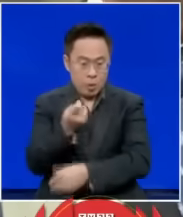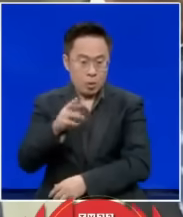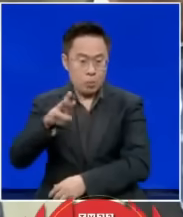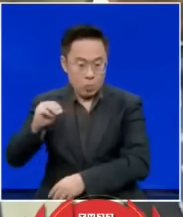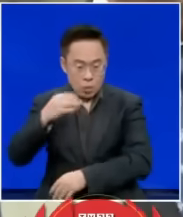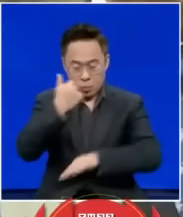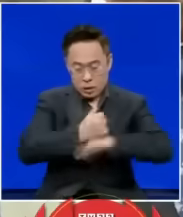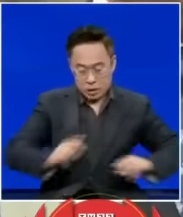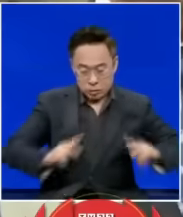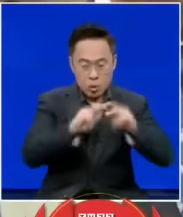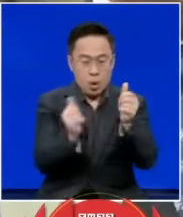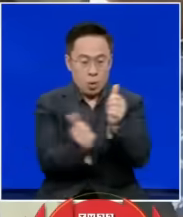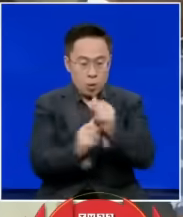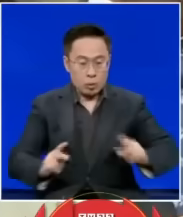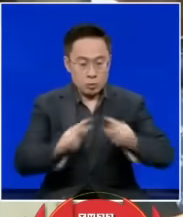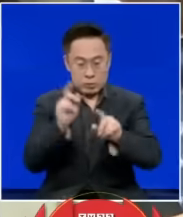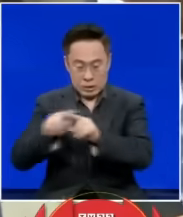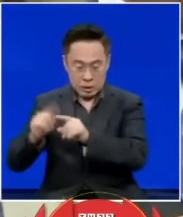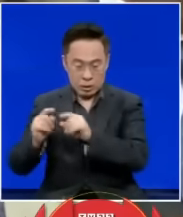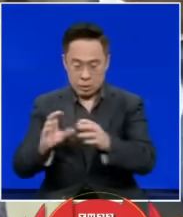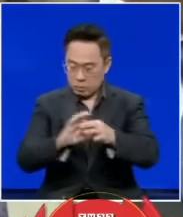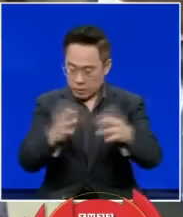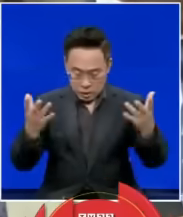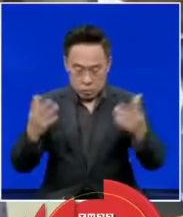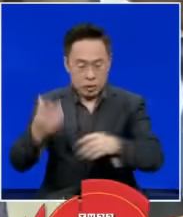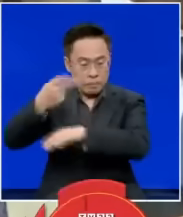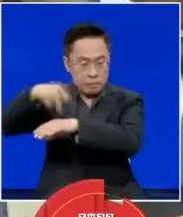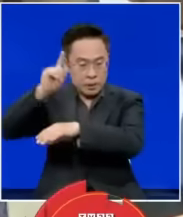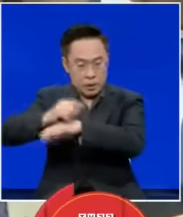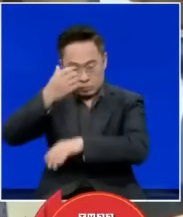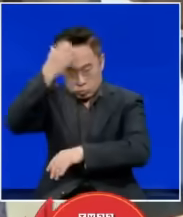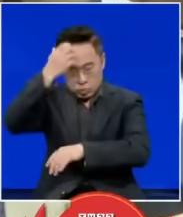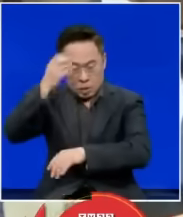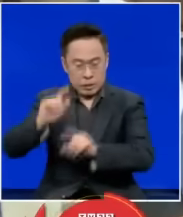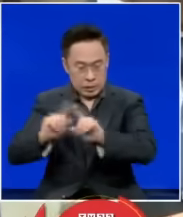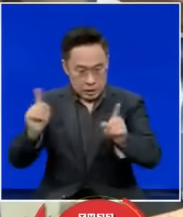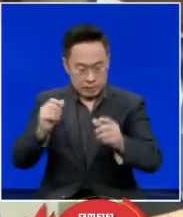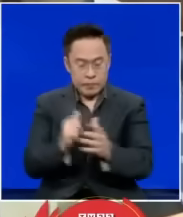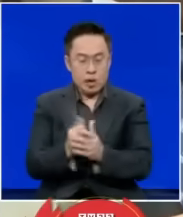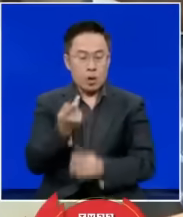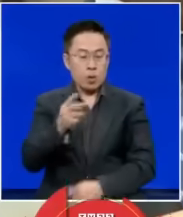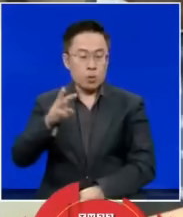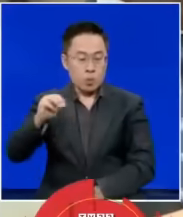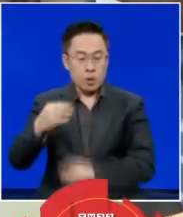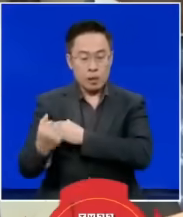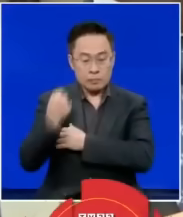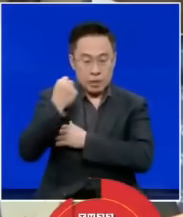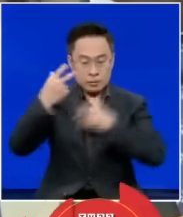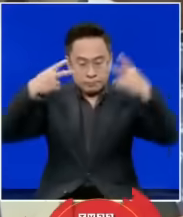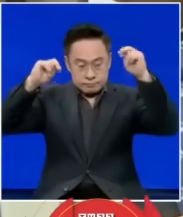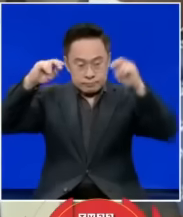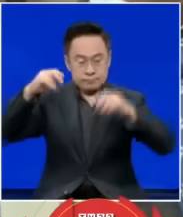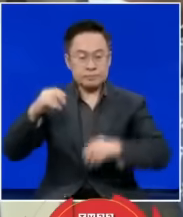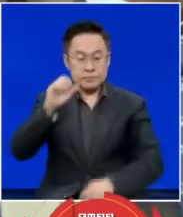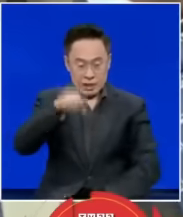ำแหน่งประธานสภามันคนละเรื่องกันนะไม่เกี่ยวกันการปรับครม.เป็นอำนาจของนายกรัฐมนตรีแต่ตำแหน่งประธานสภ